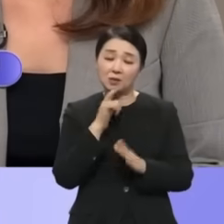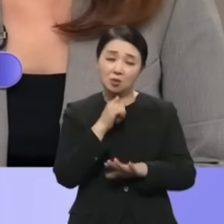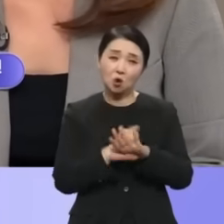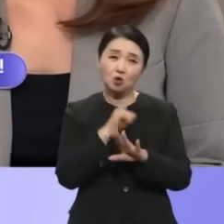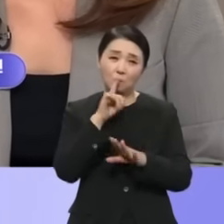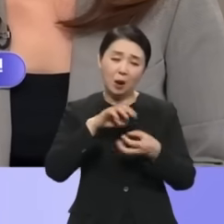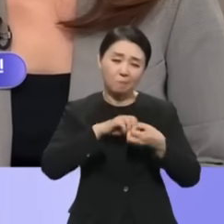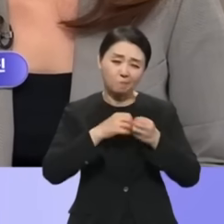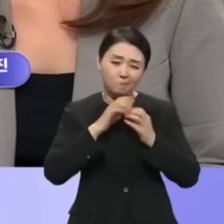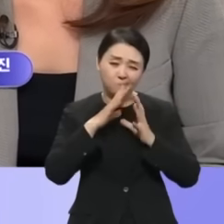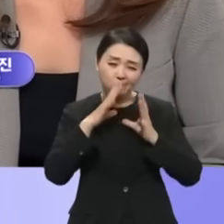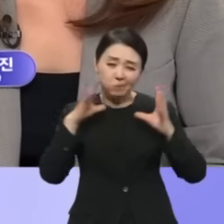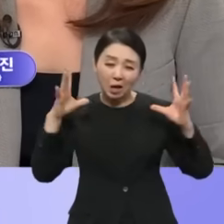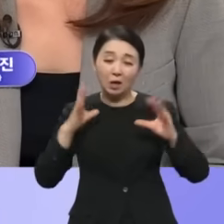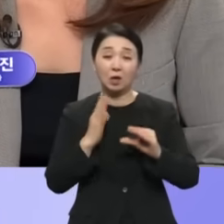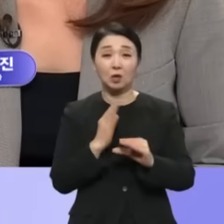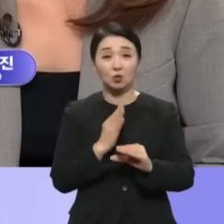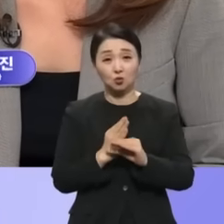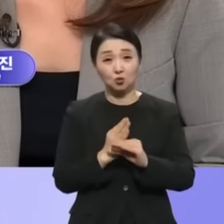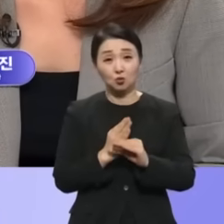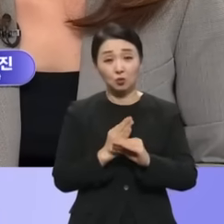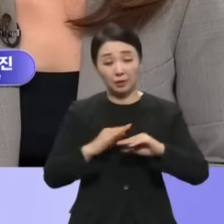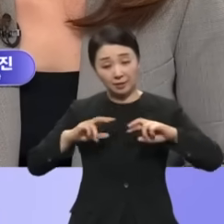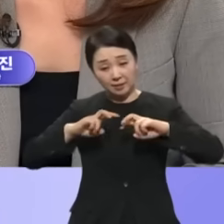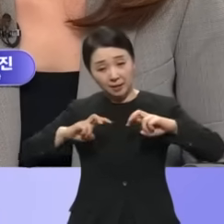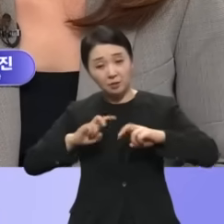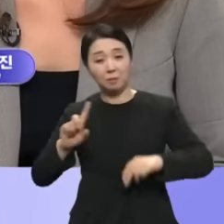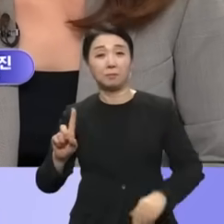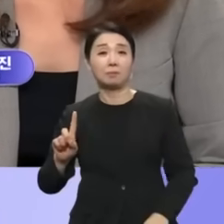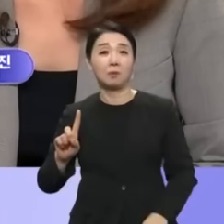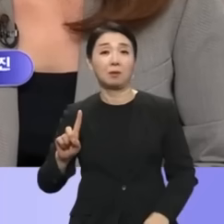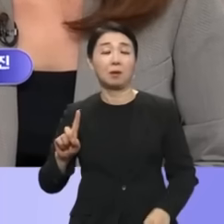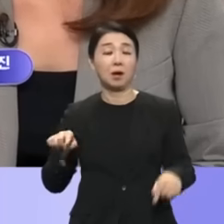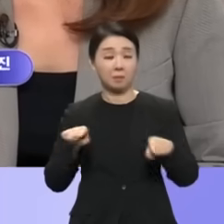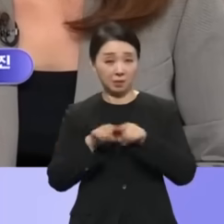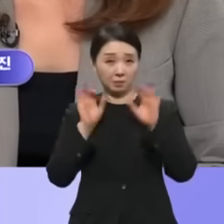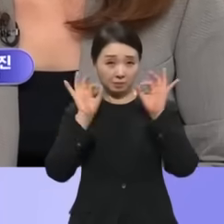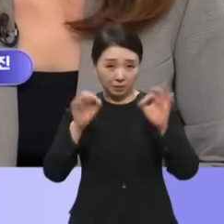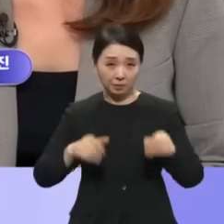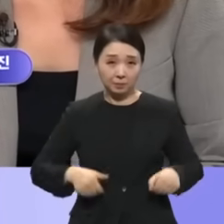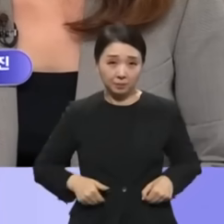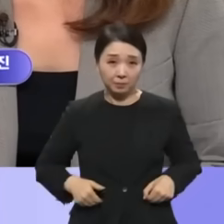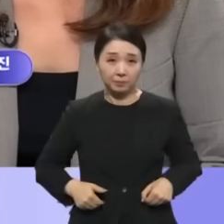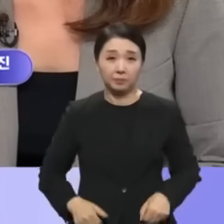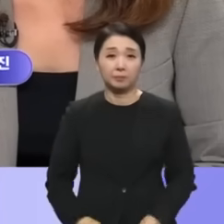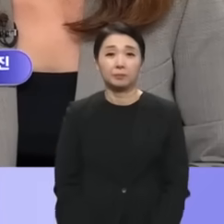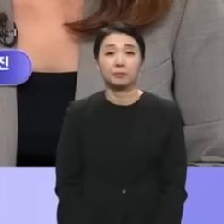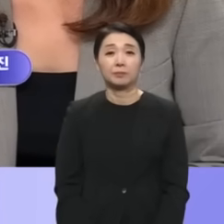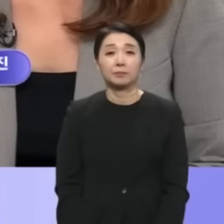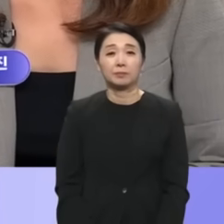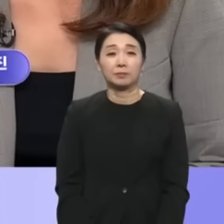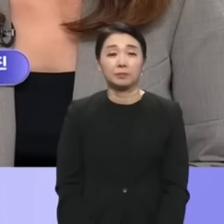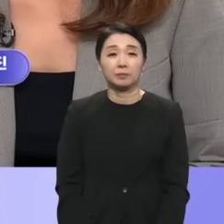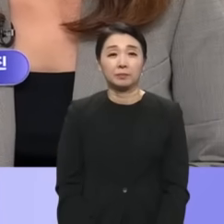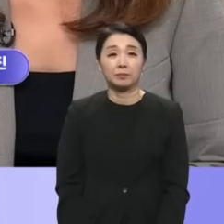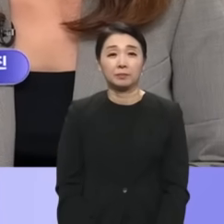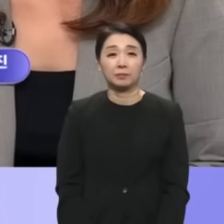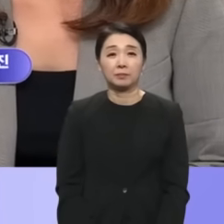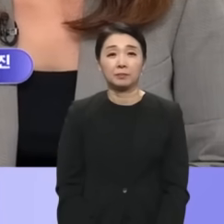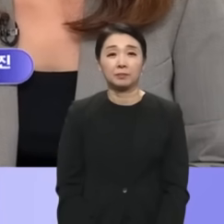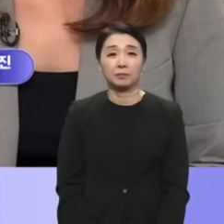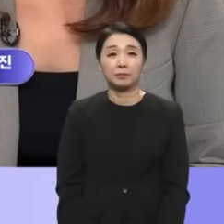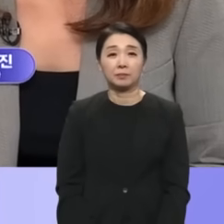확대 재생산되고 있어서 오늘은 이제 따져볼 부분은 조금 따져 봐야 되지 않겠느냐 이런 생각이 들어서이 얘기를 좀